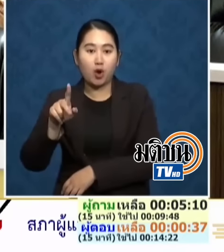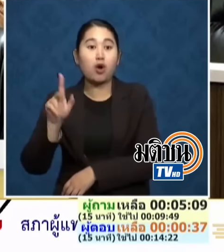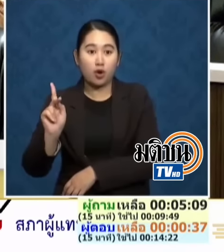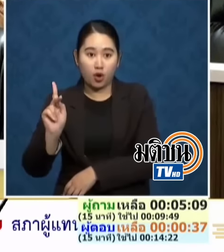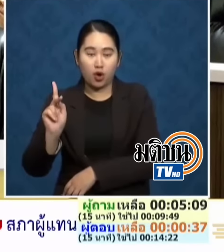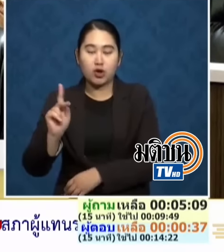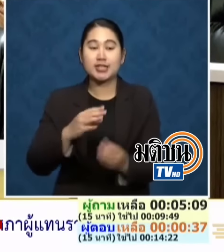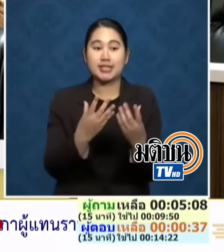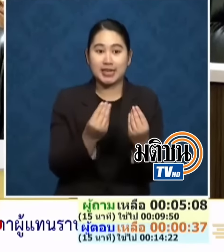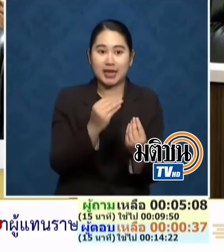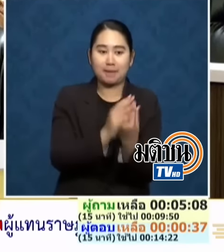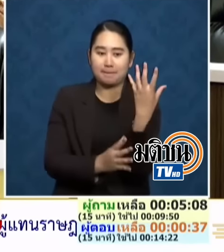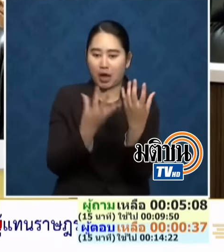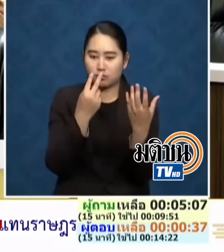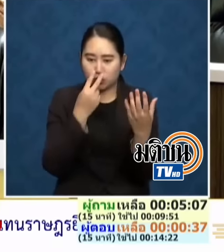ีอีกก prevents